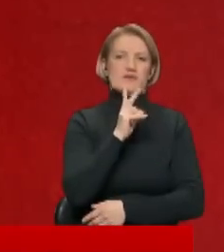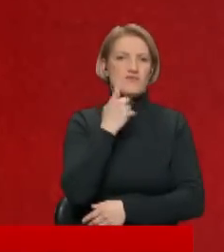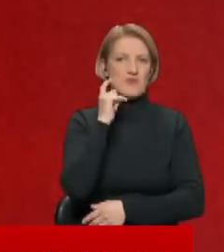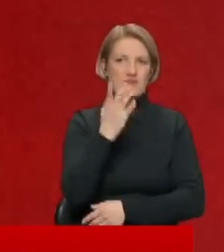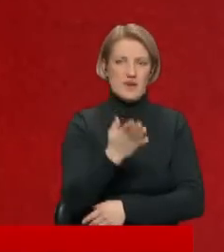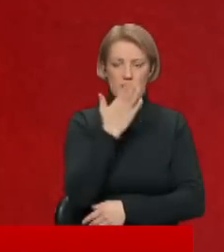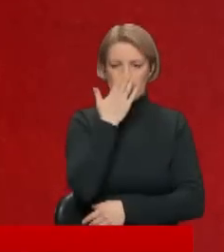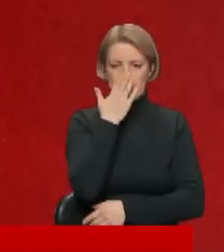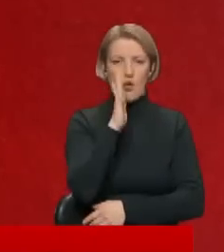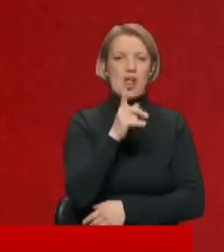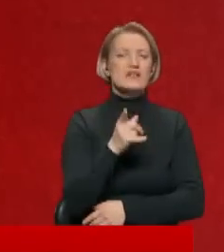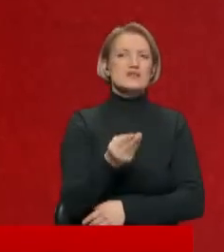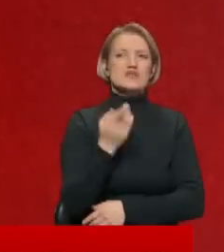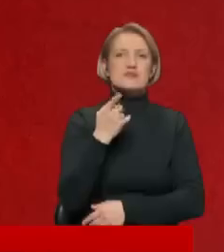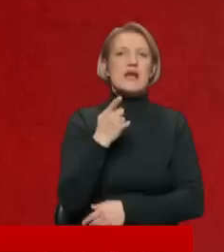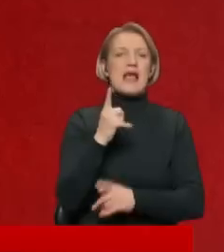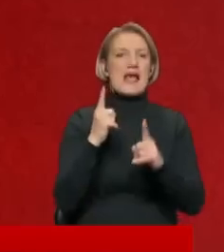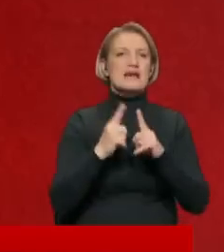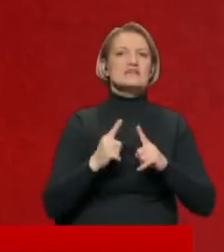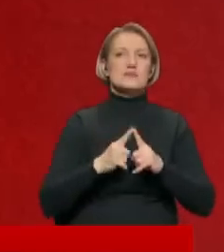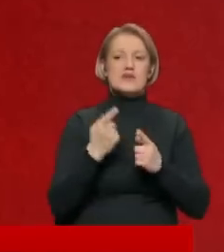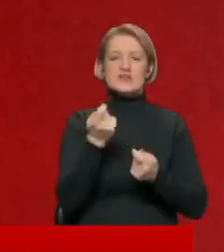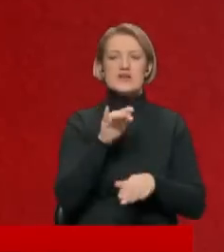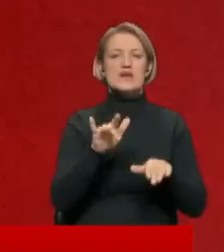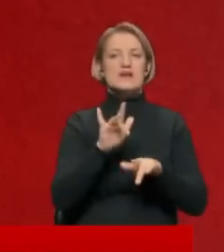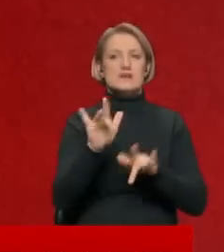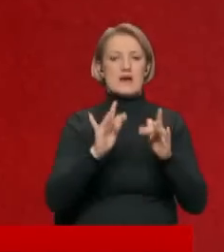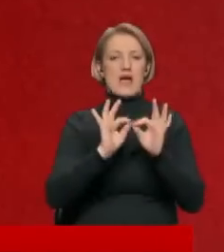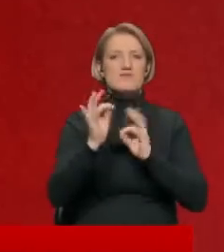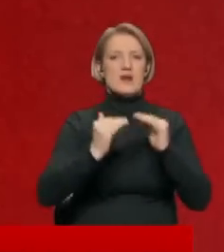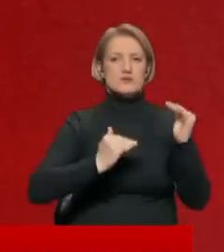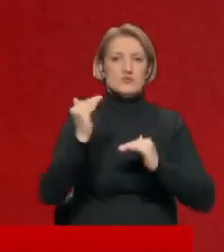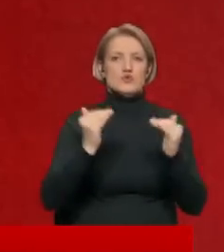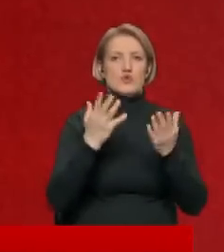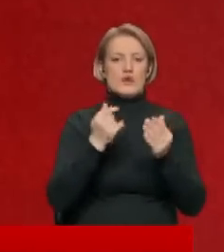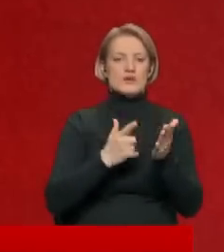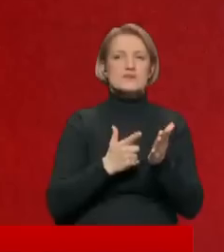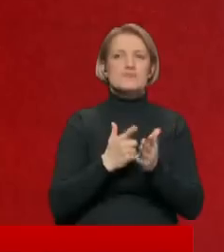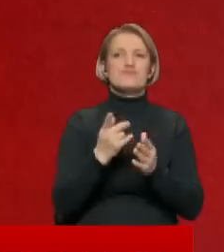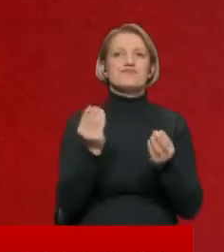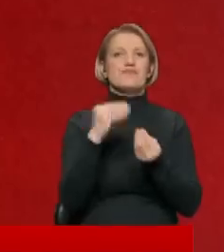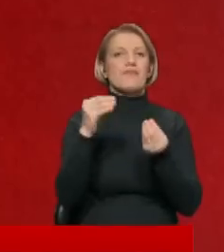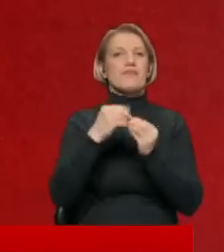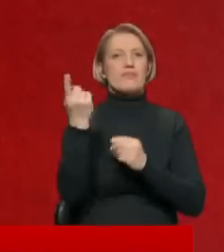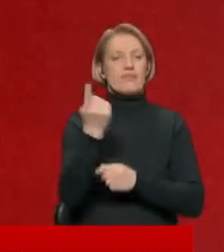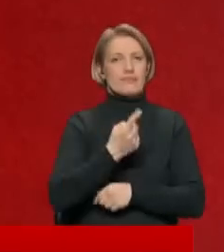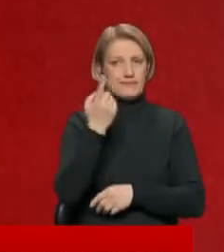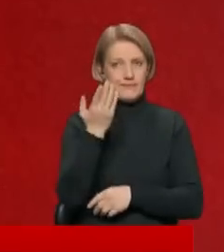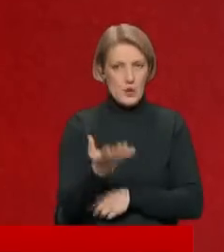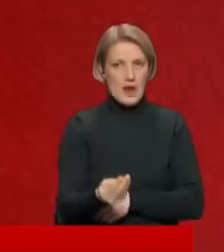rejimin doğal çıktılarının bedelini işsizlik olarak enflasyon olarak çifthaneli faiz oranları olarak